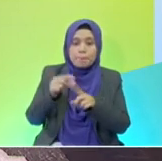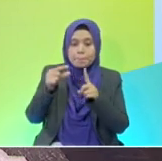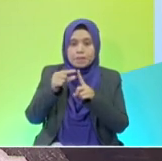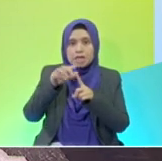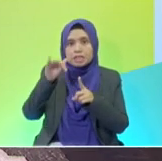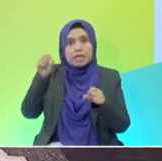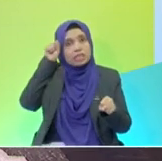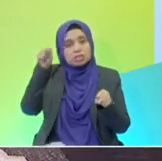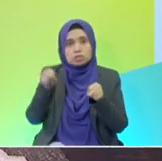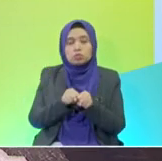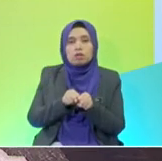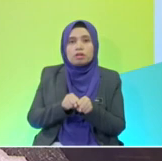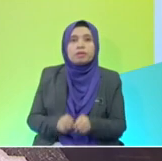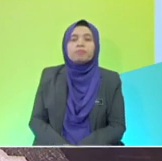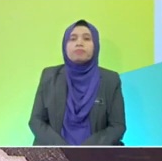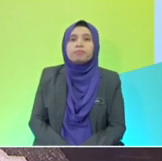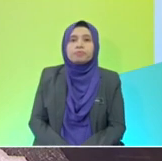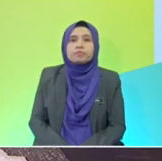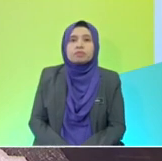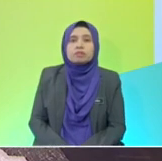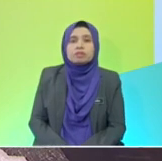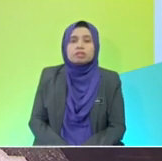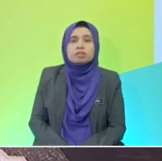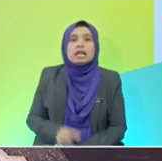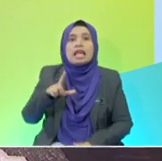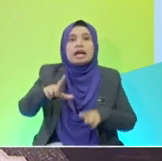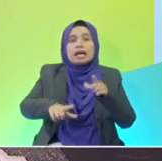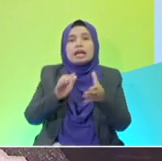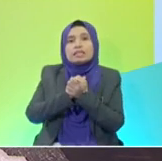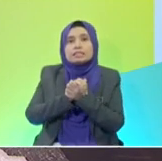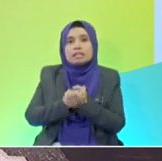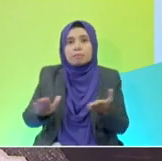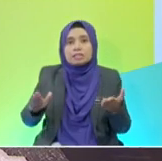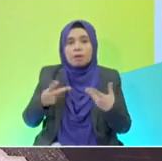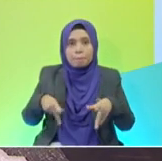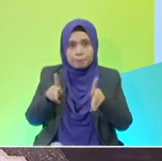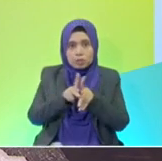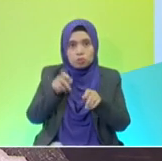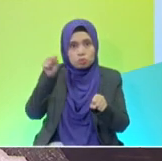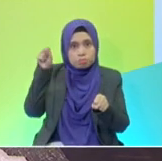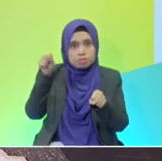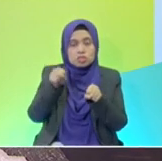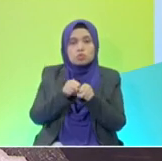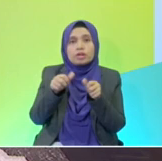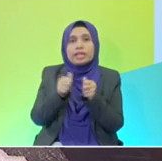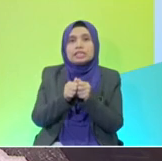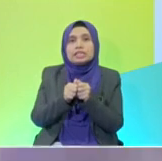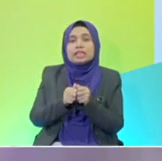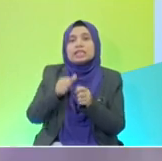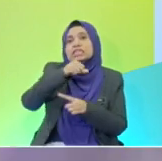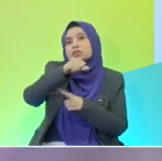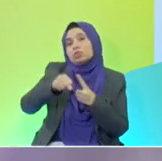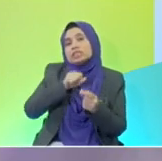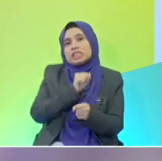Oke seterusnya bagi langkah keselamatan perlu bersesuaian dengan situasi kecil contohnya